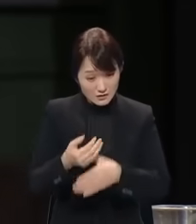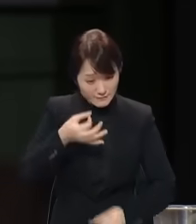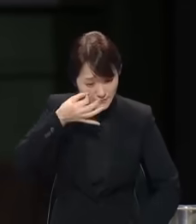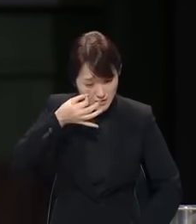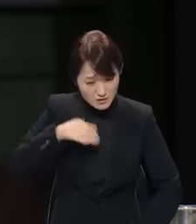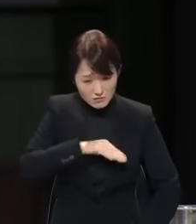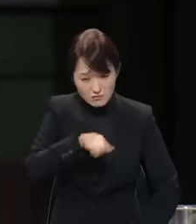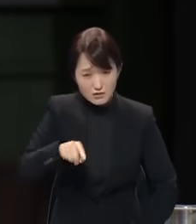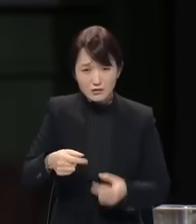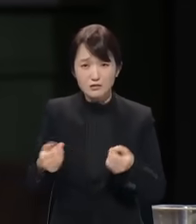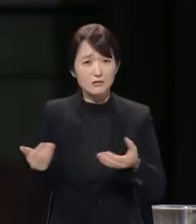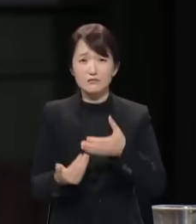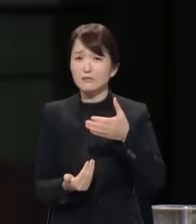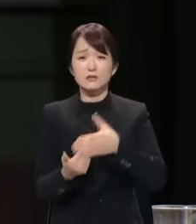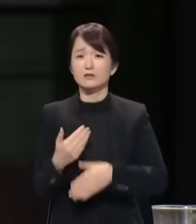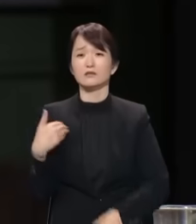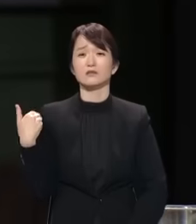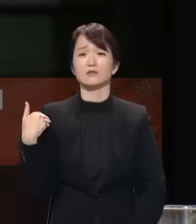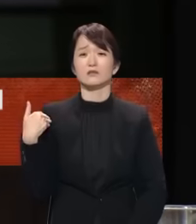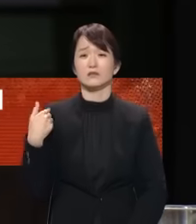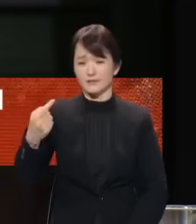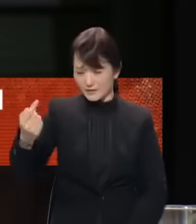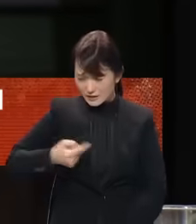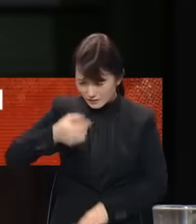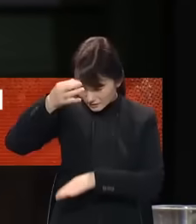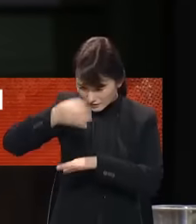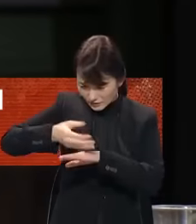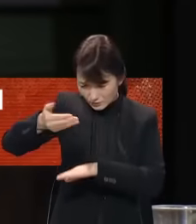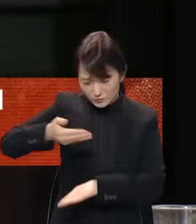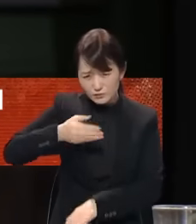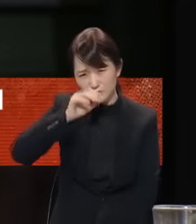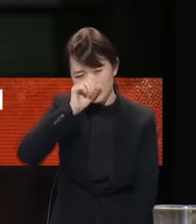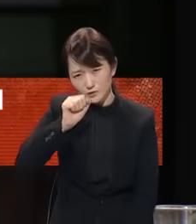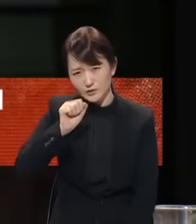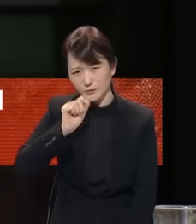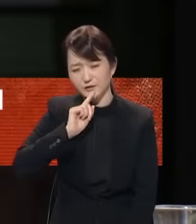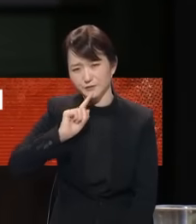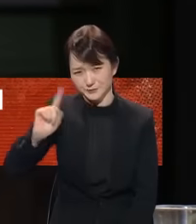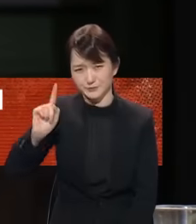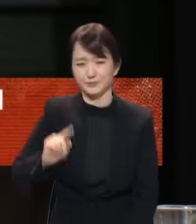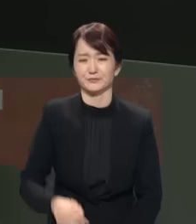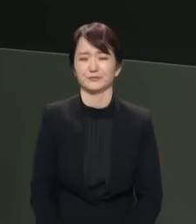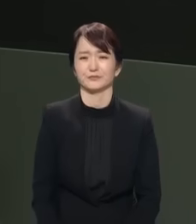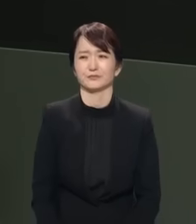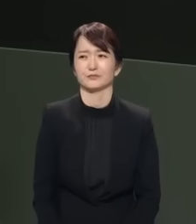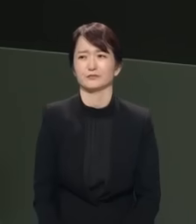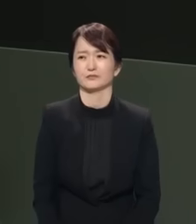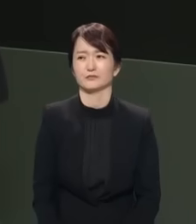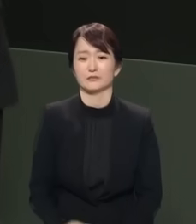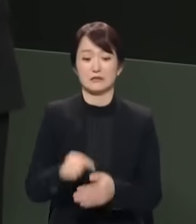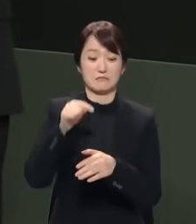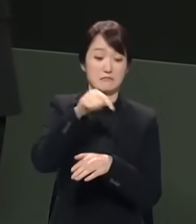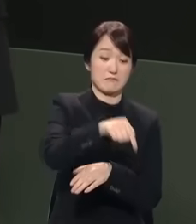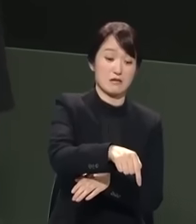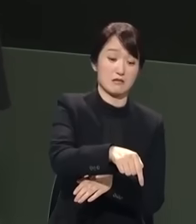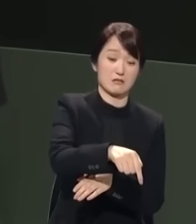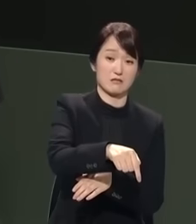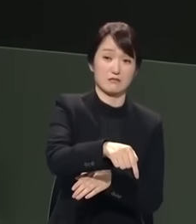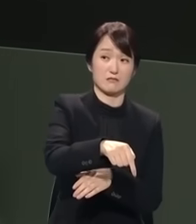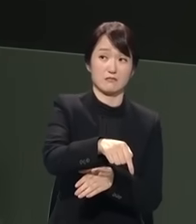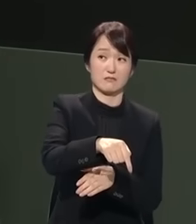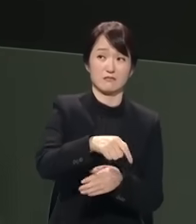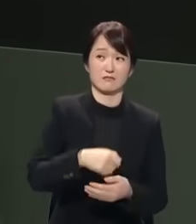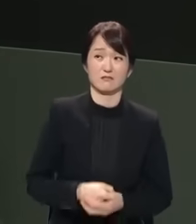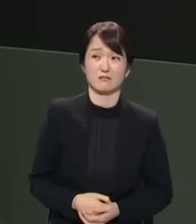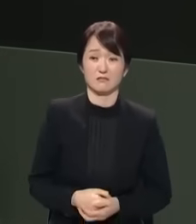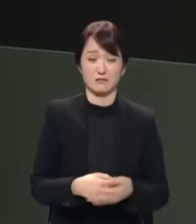우리한테 이런 일까지 일어날지는 몰랐다. 와서 사과라도 좀 하면 좋겠다면서 제보 주셨습니다. 세상에 바깥에다 내 바깥에 막